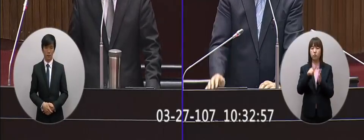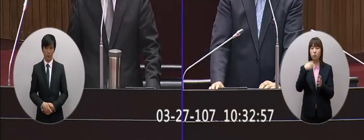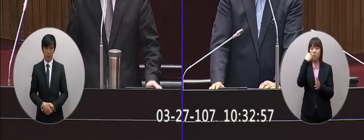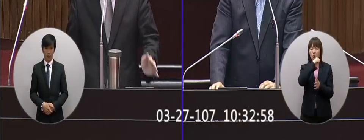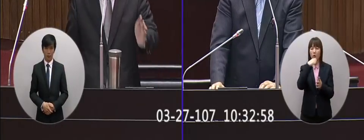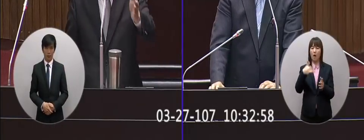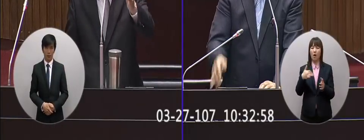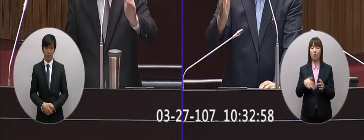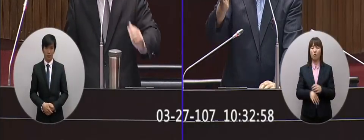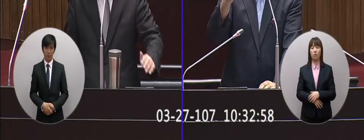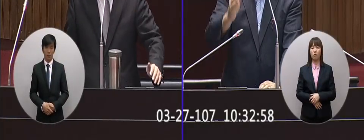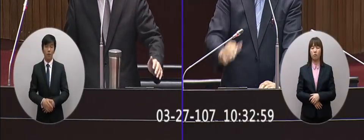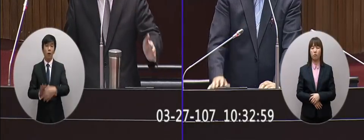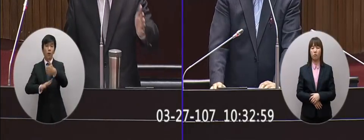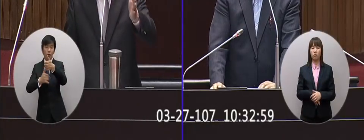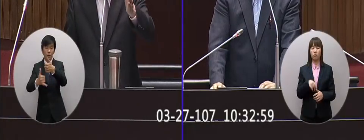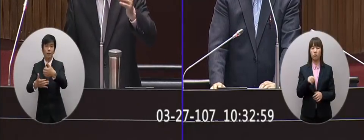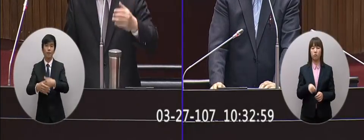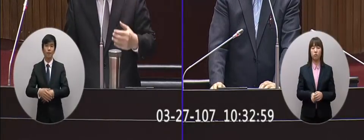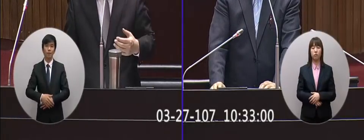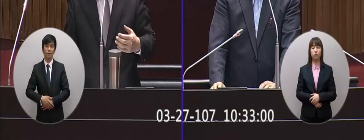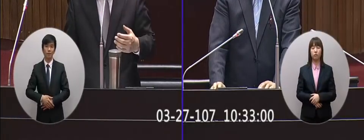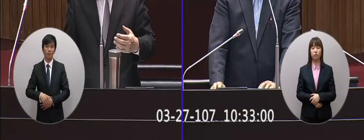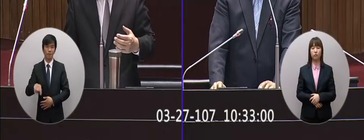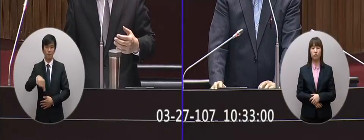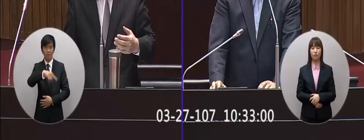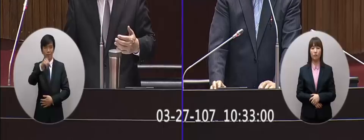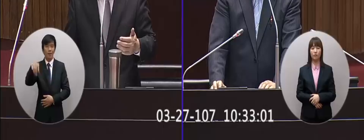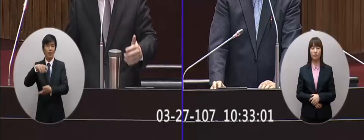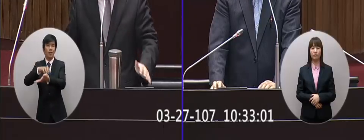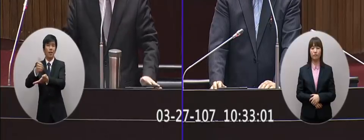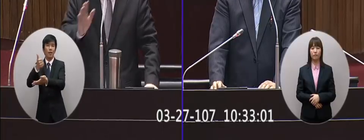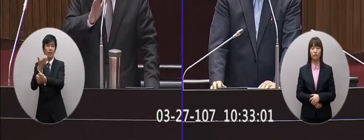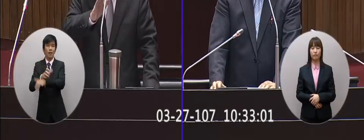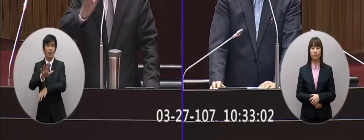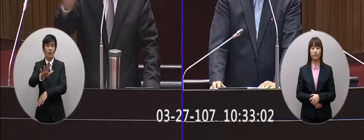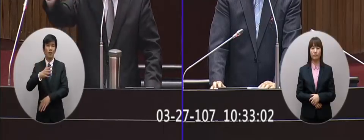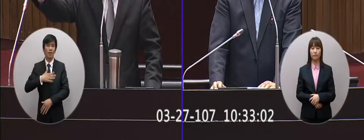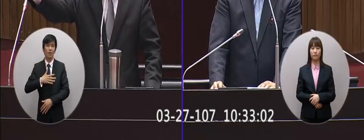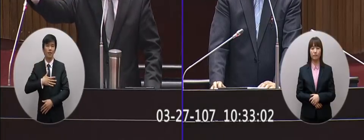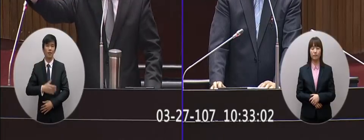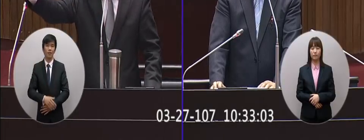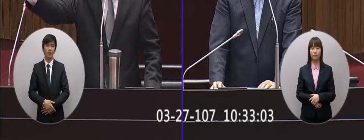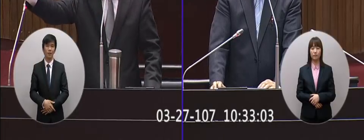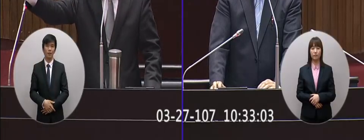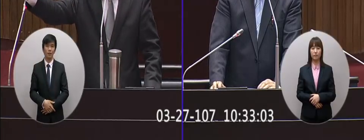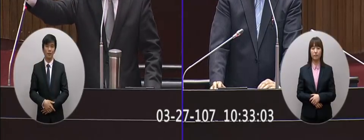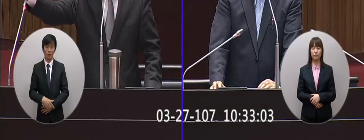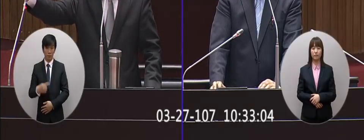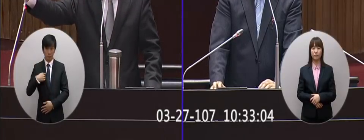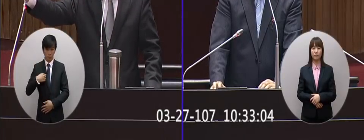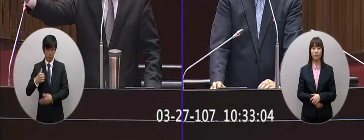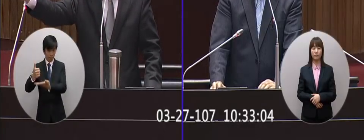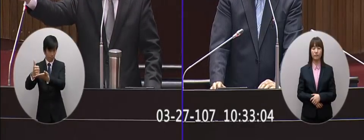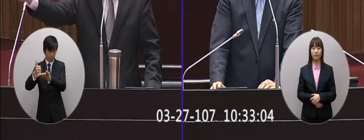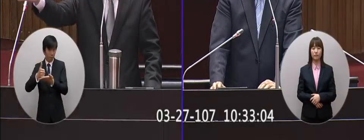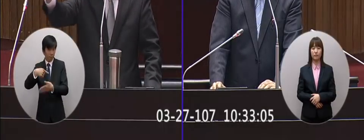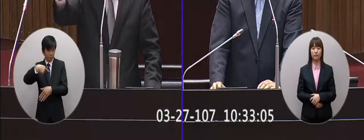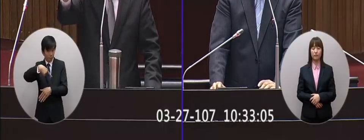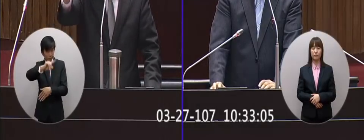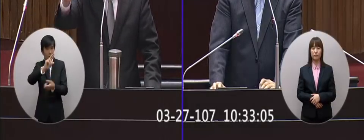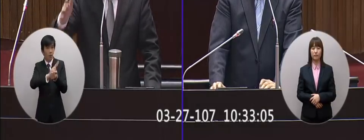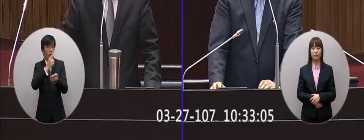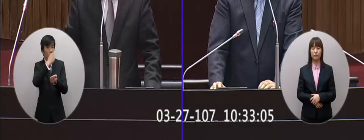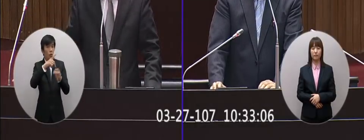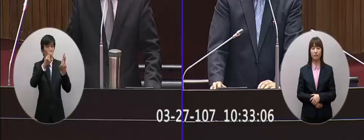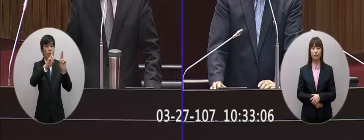湾也还没有。 廖远，我们 还没有这个。 廖远，我们大家都是医生呐、啊，比较有话讲。我邀请你去林口发电厂，或